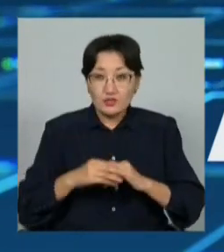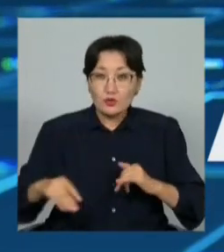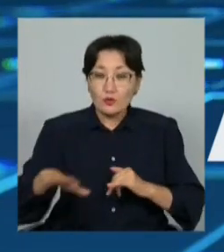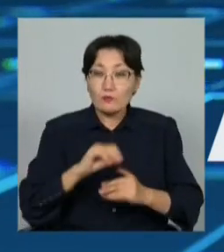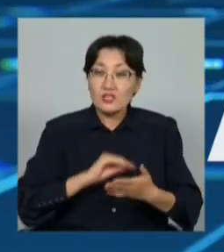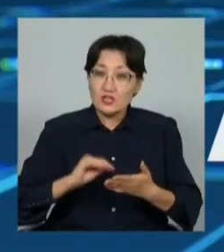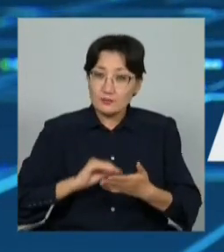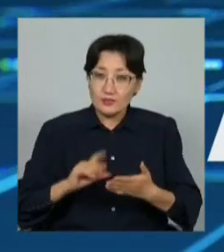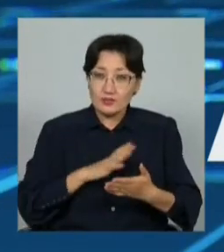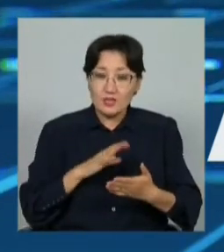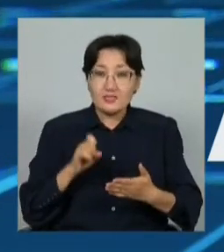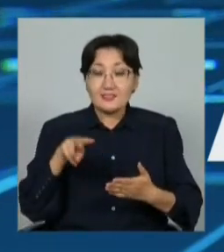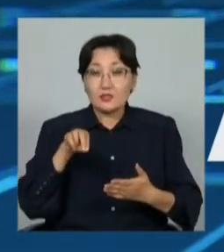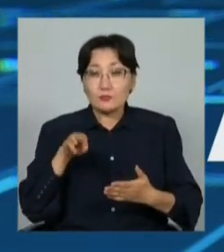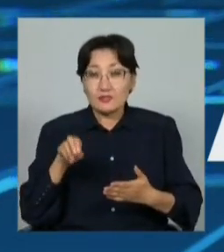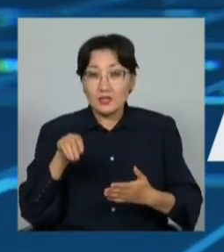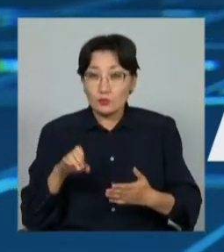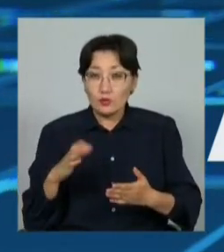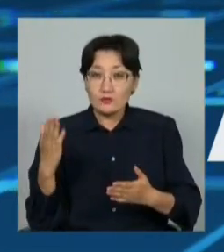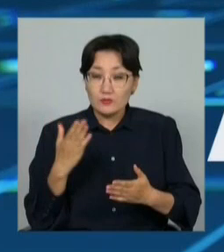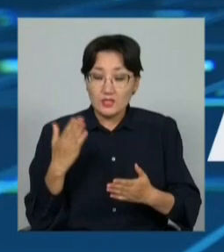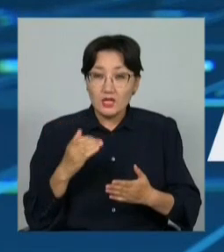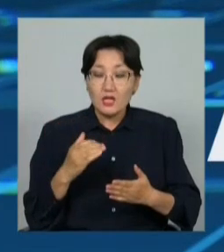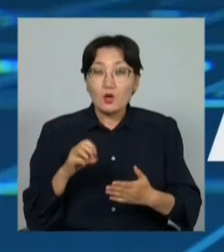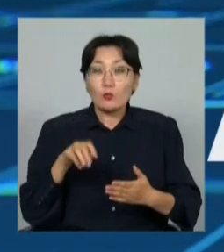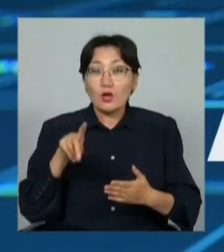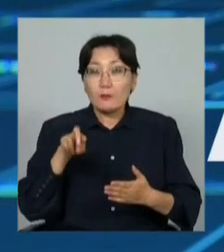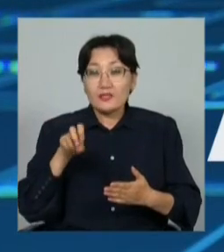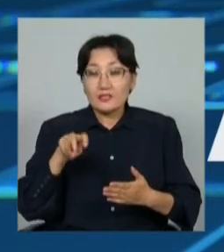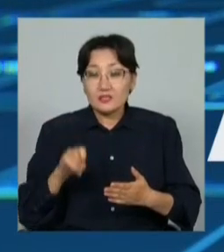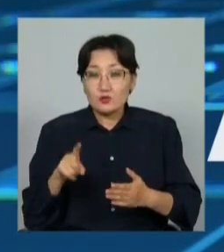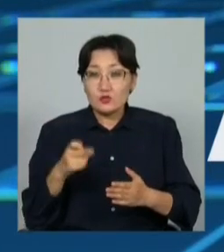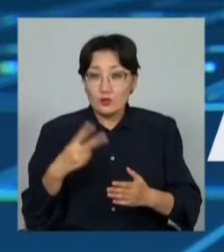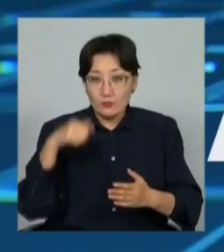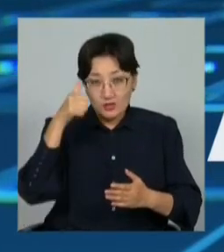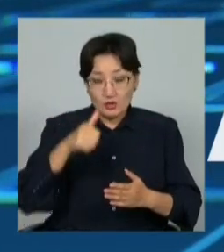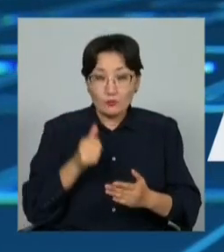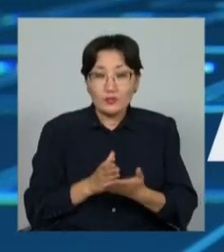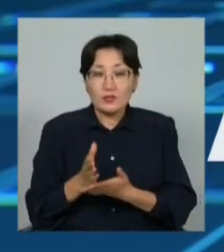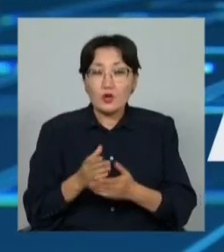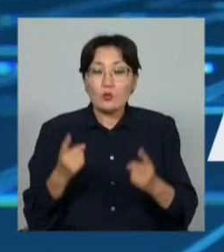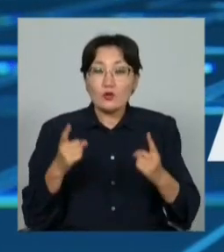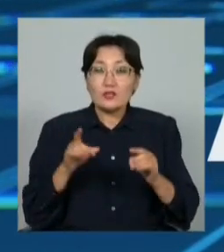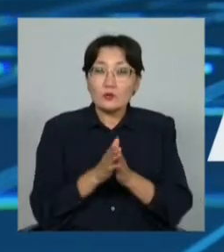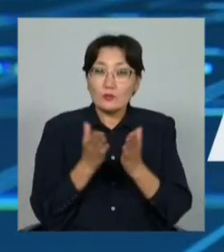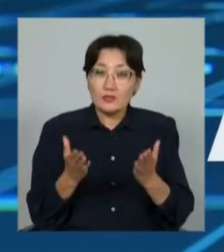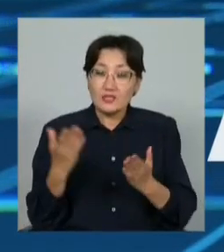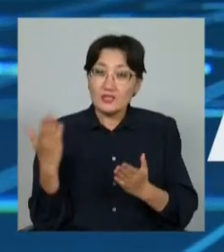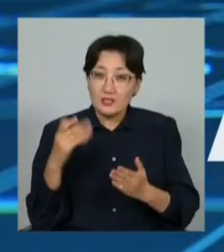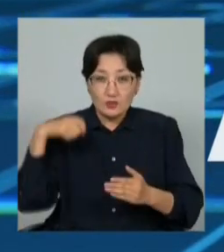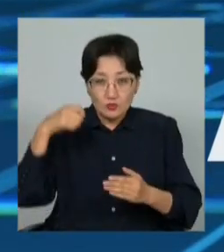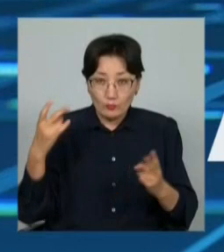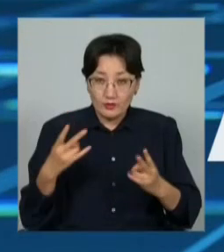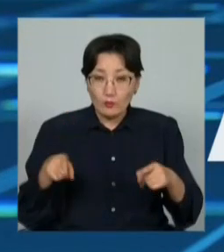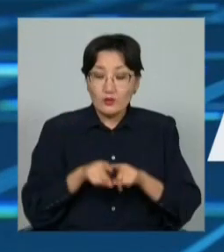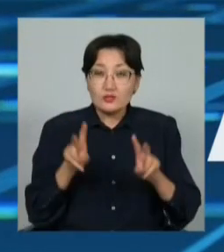жөніндегі жазбалары, сырымда тұлыдырамас. Қажығали Мұханбетқалидің 20 жылдай төртеккен үлкен романы екранға сұранып тұр.